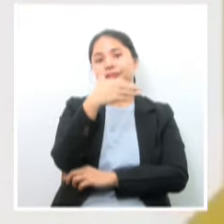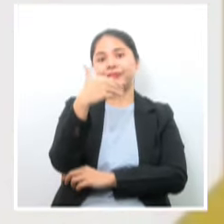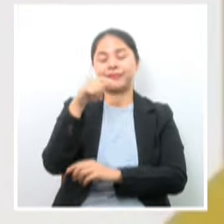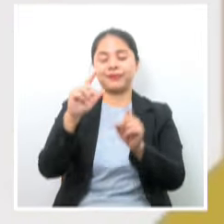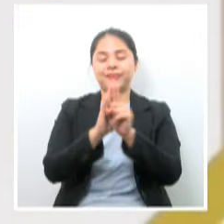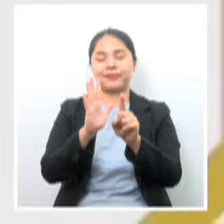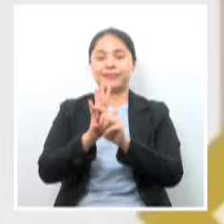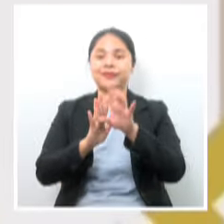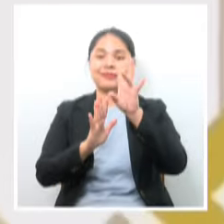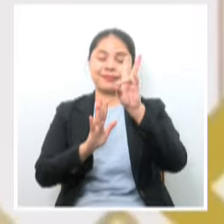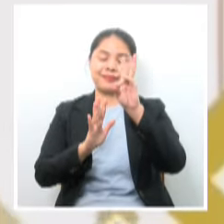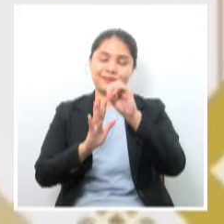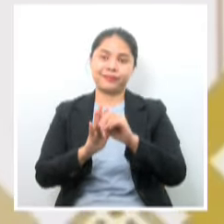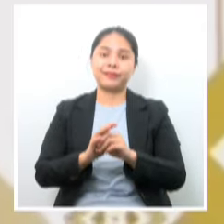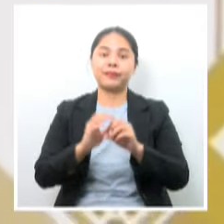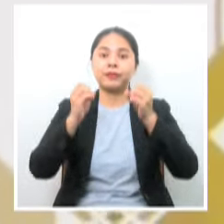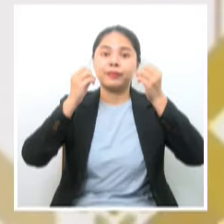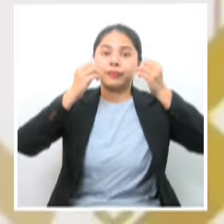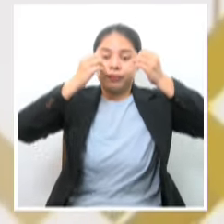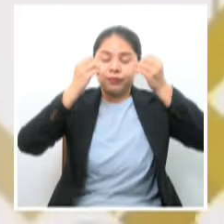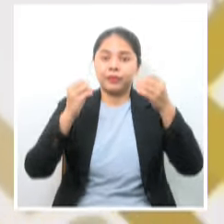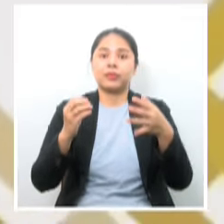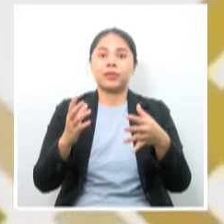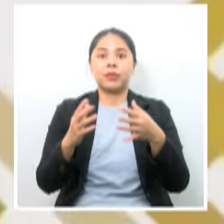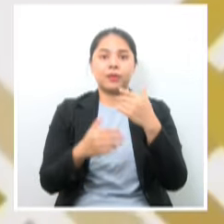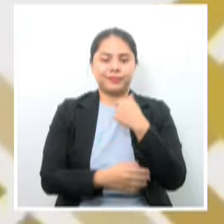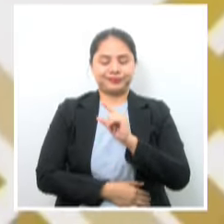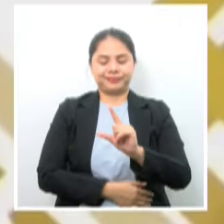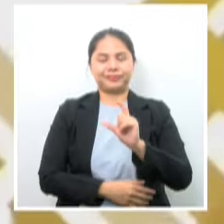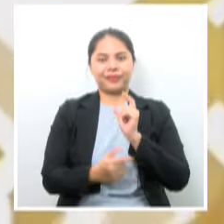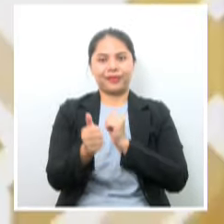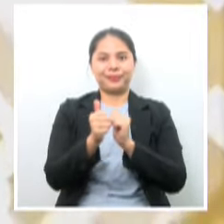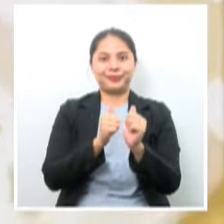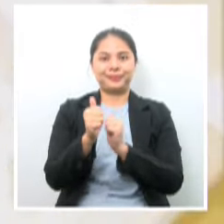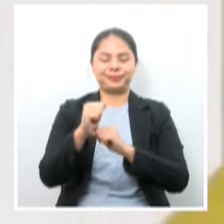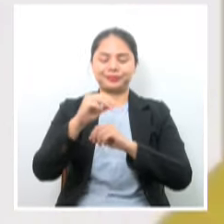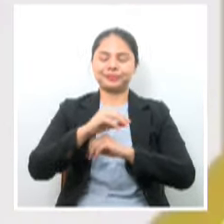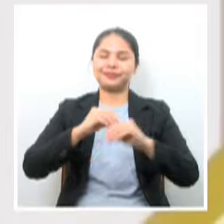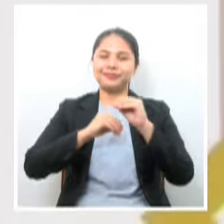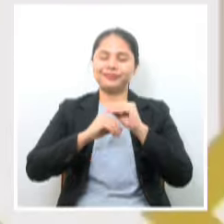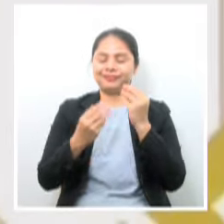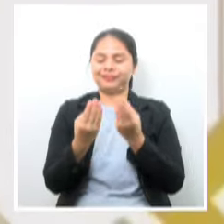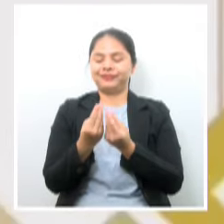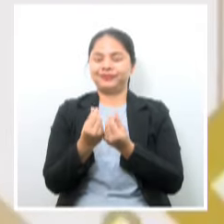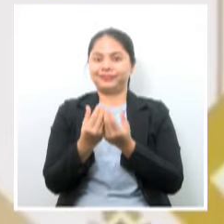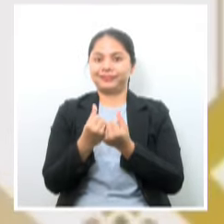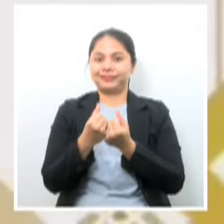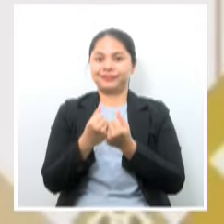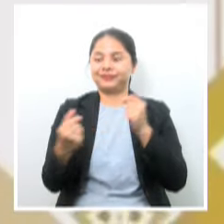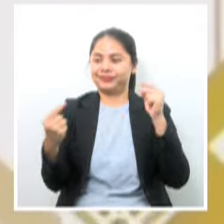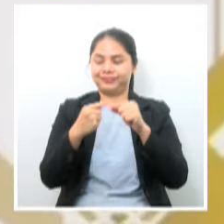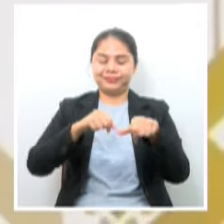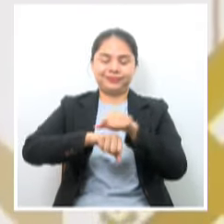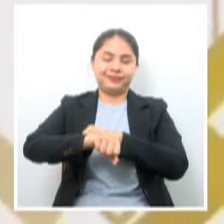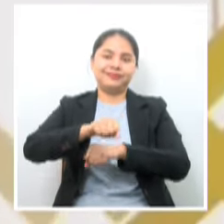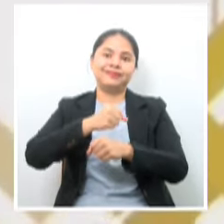70ครูผู้สอนได้รับรางวัลเหรียญเงินการประกวดโครงงานคณิตศาสตร์ประเภทบูรณาการใน